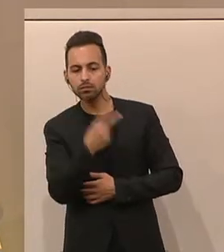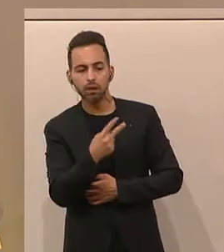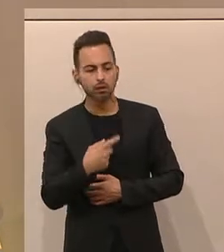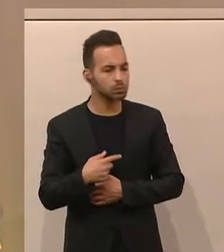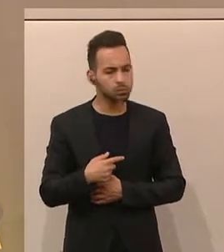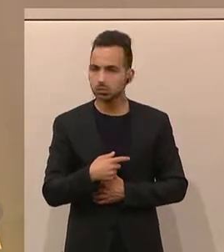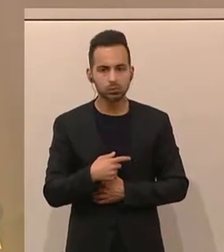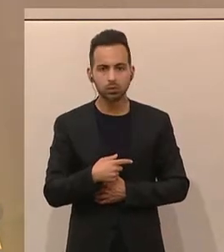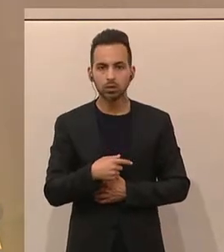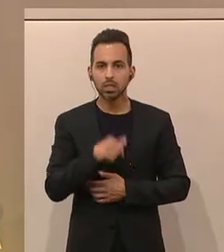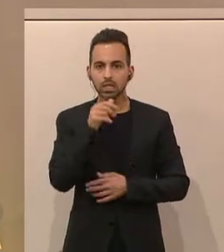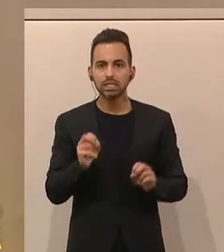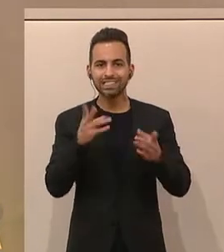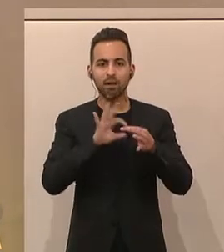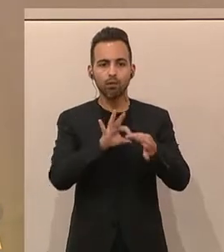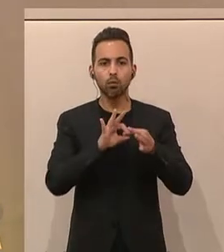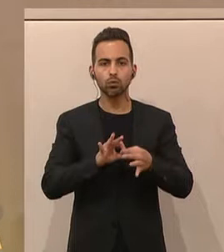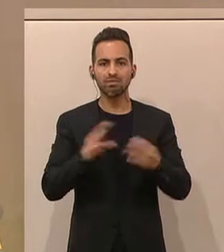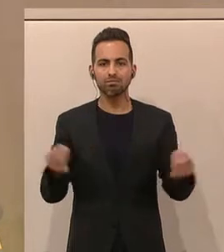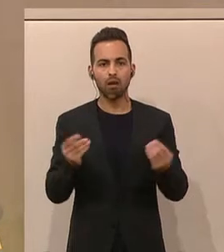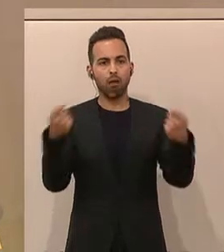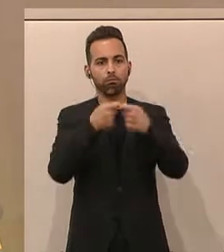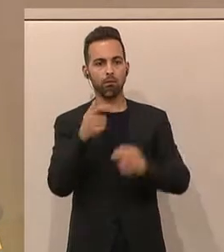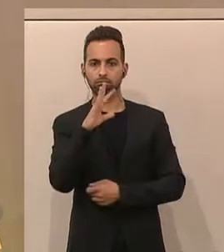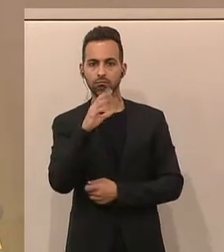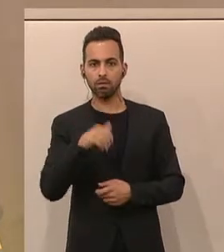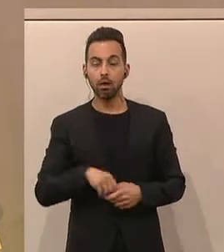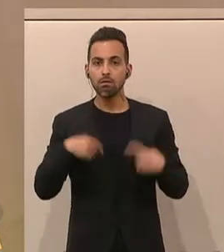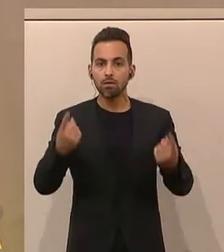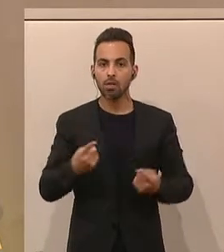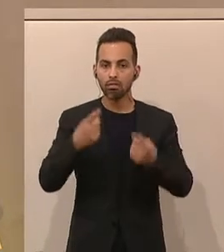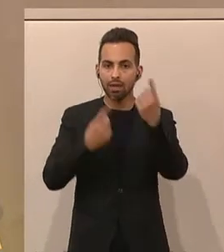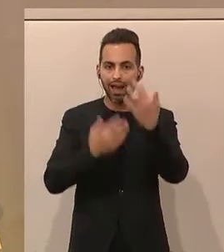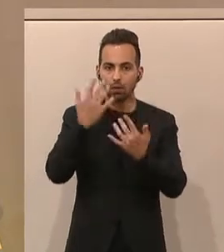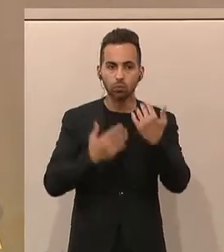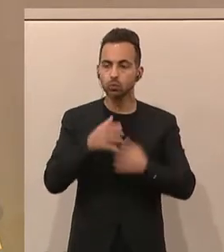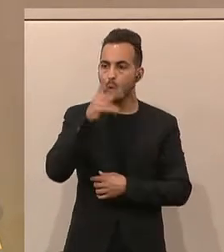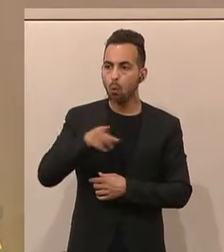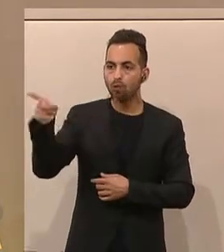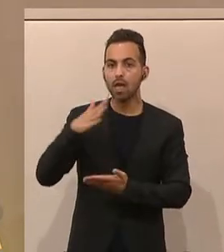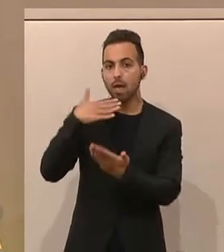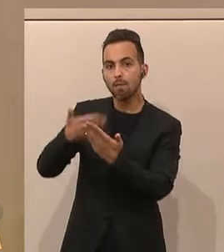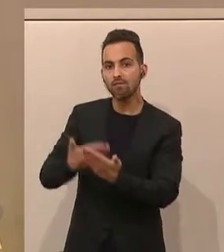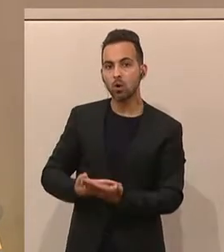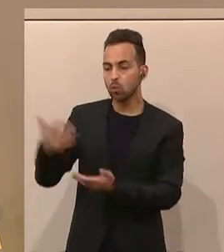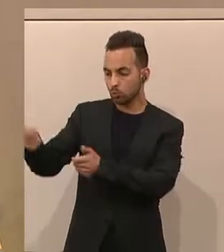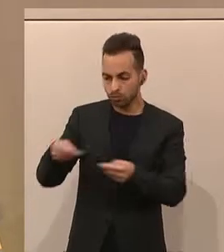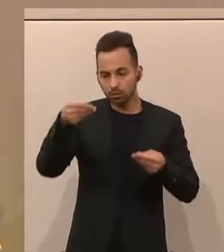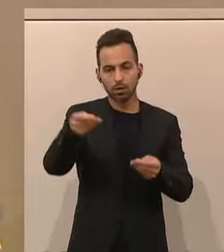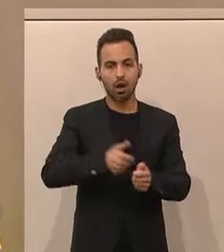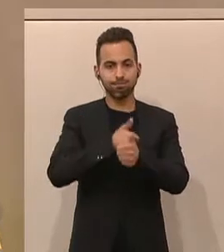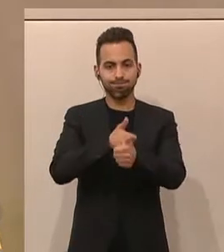sachgerecht bezeichnet. Zum Teil wurden dann die Empfehlungen des Rechnungshofs auch schon angegangen, wie zum Beispiel die